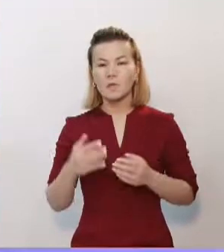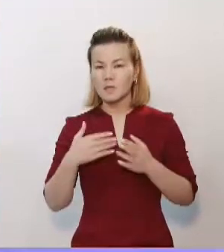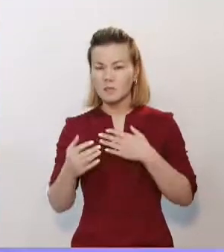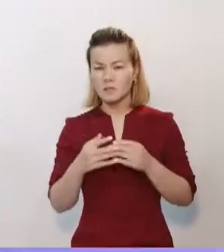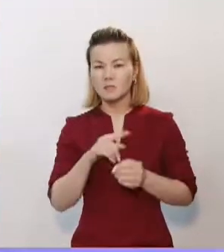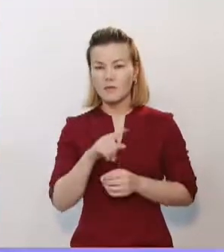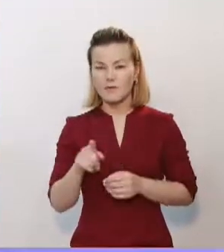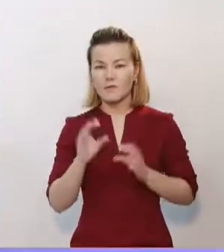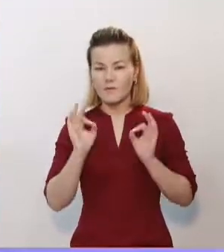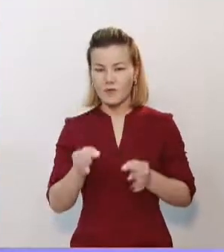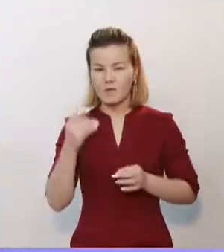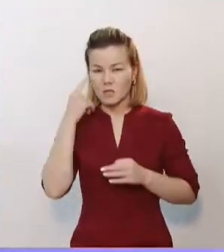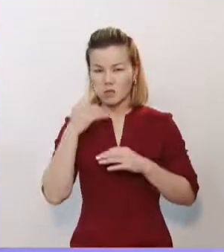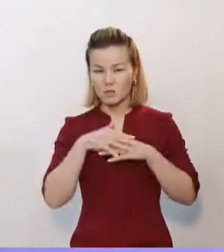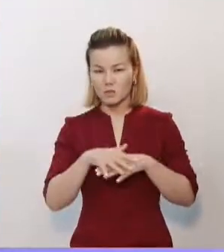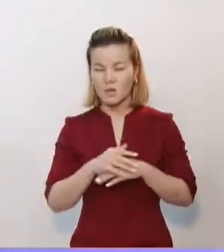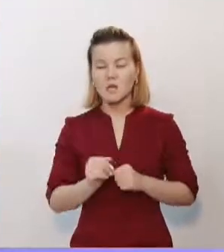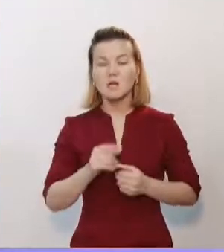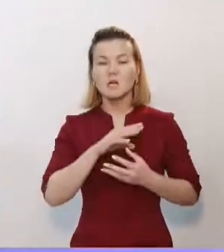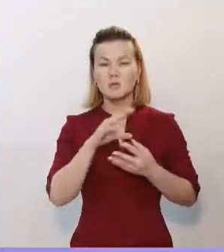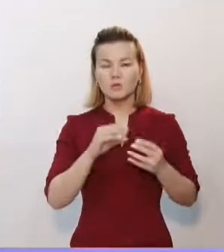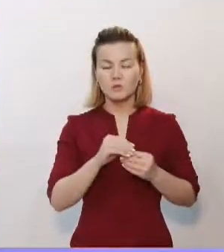Если вы верно рассуждали, результат равен